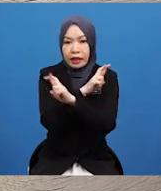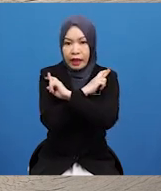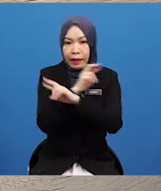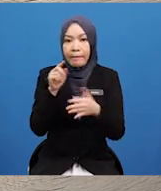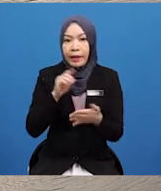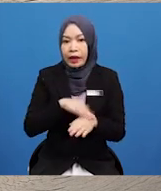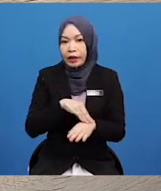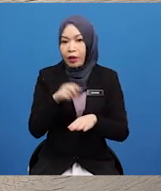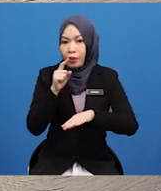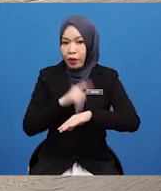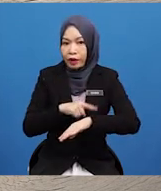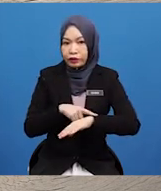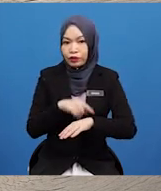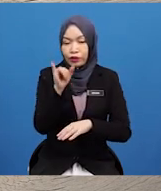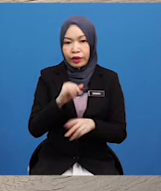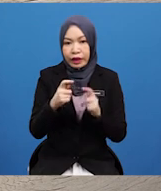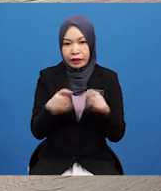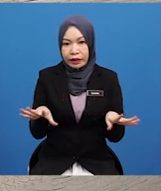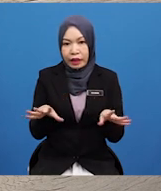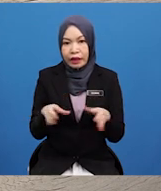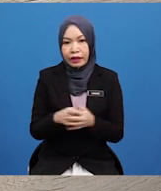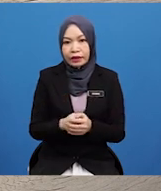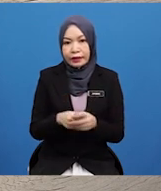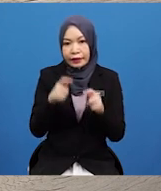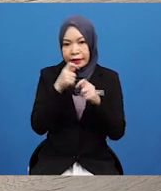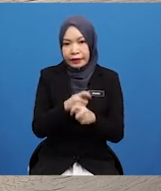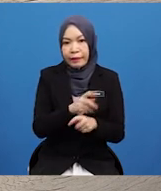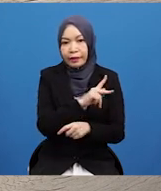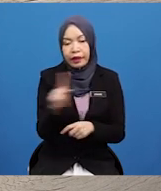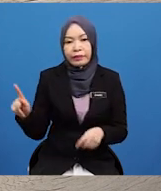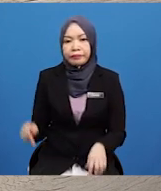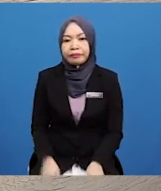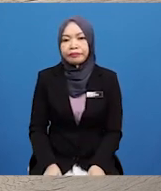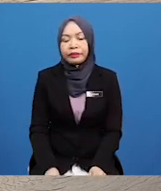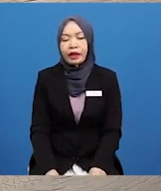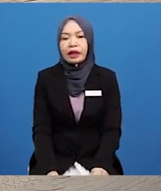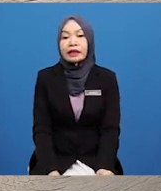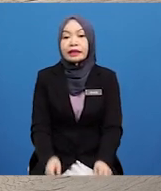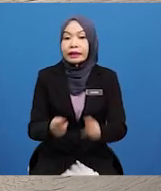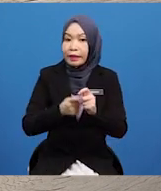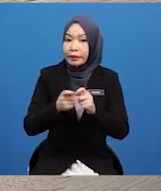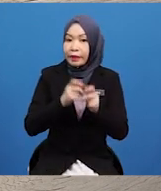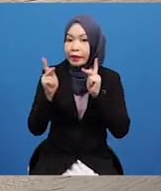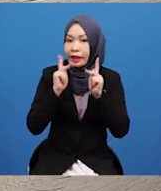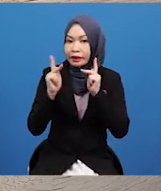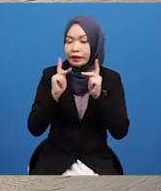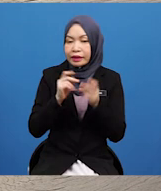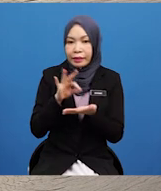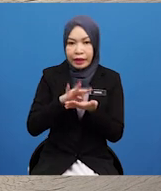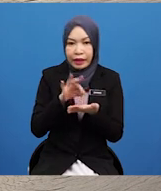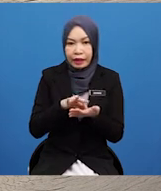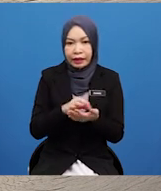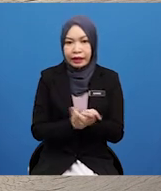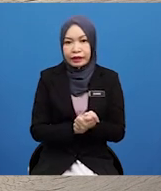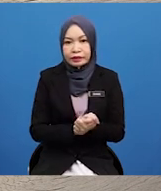Ayat 2 ini menjelaskan bahawa setiap kata bilangan tak tentu semua kata